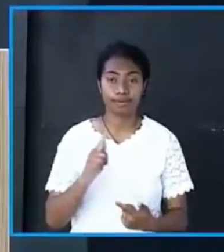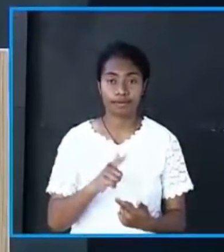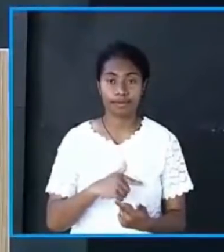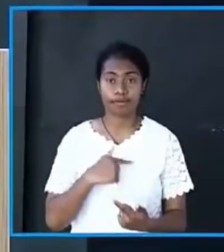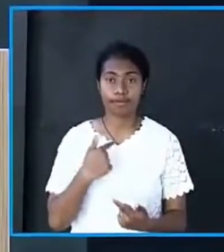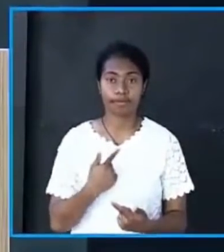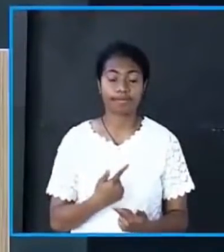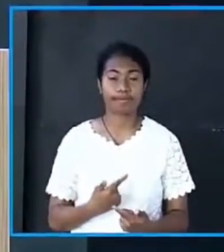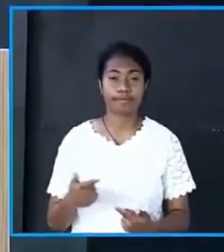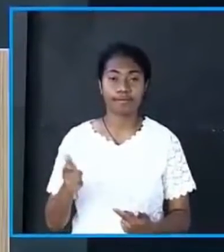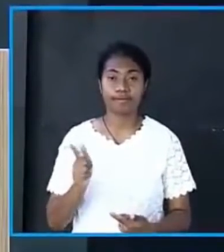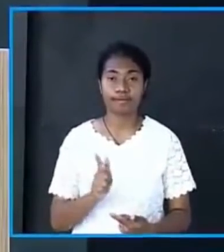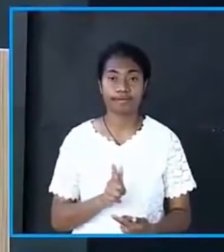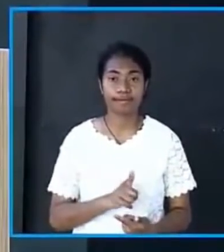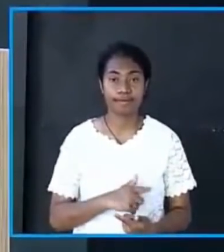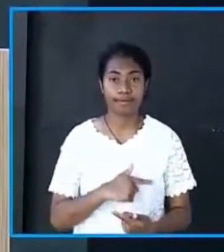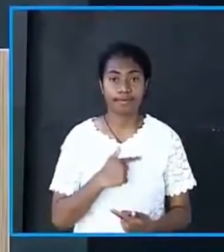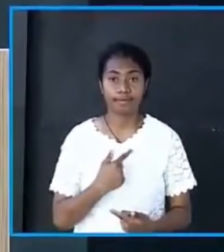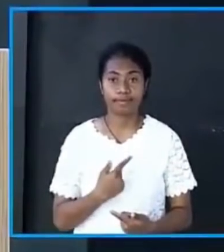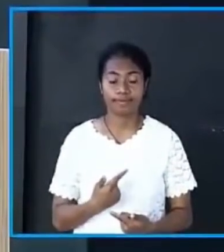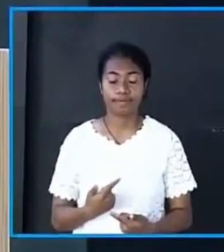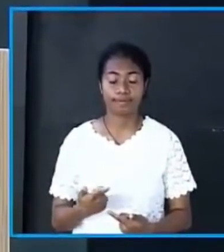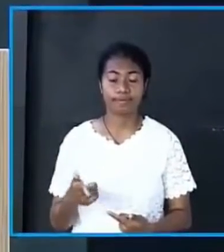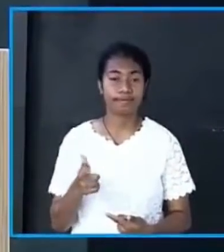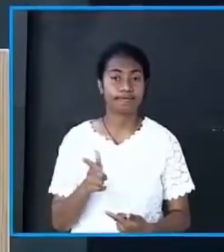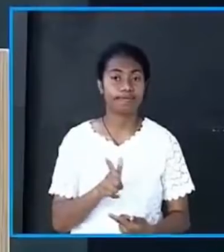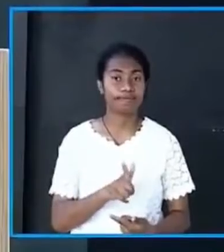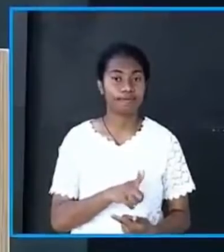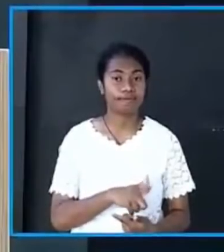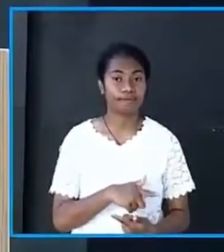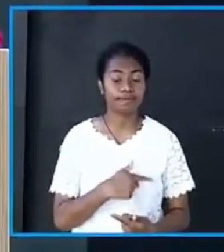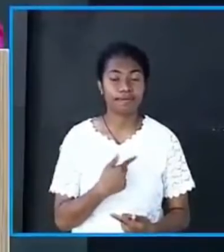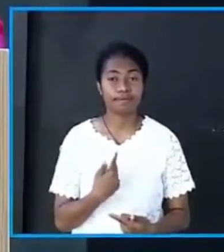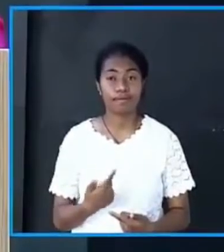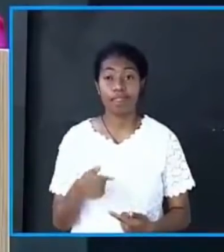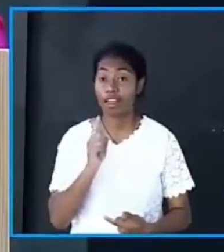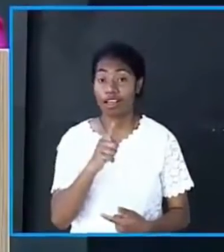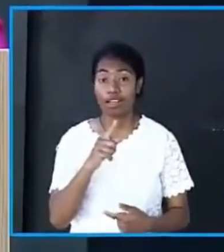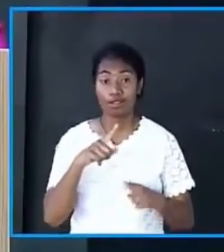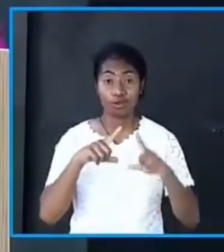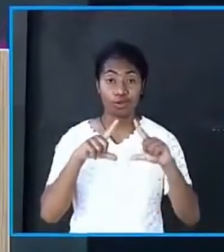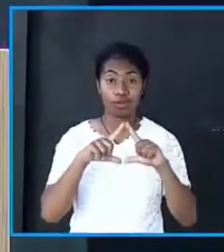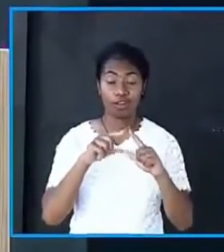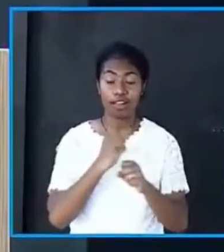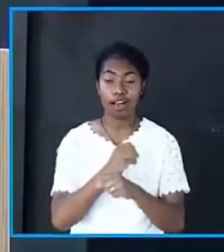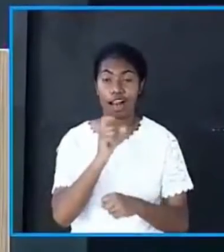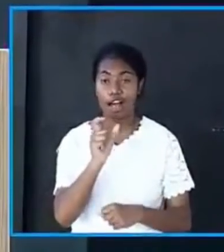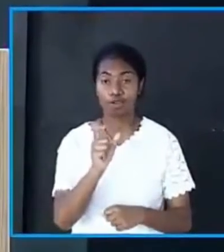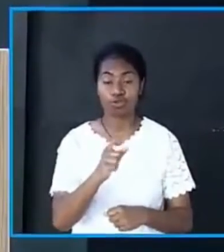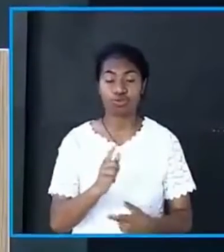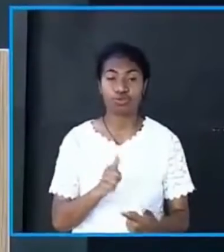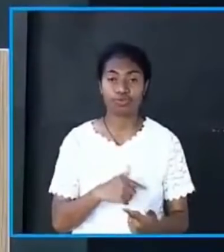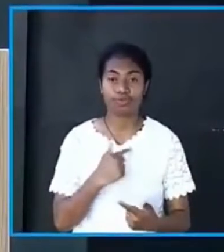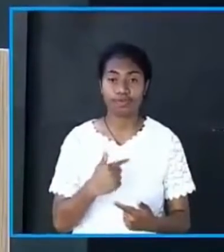Rusa Rindu sungaimu jiwaku rindu engkau